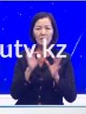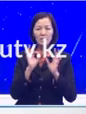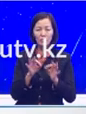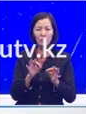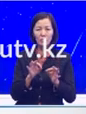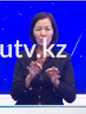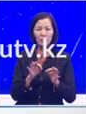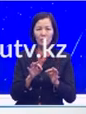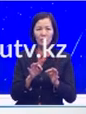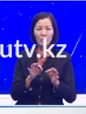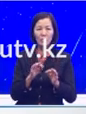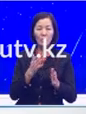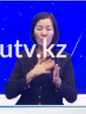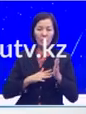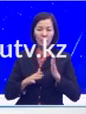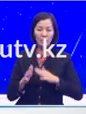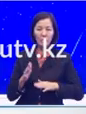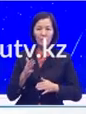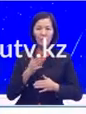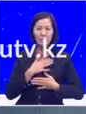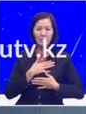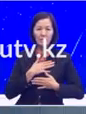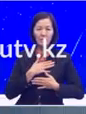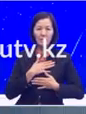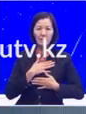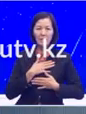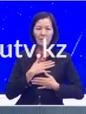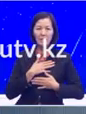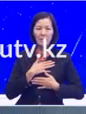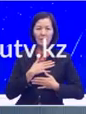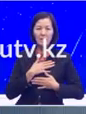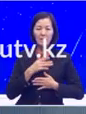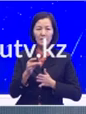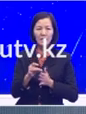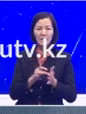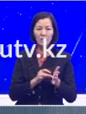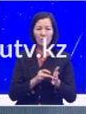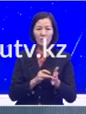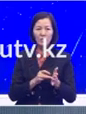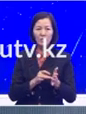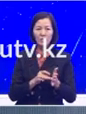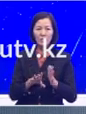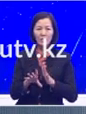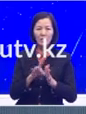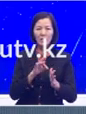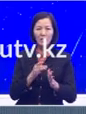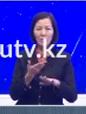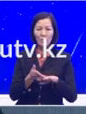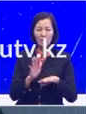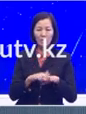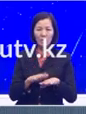Екіншіден біз жаңағы жерде бірден жаңағы таңдау қиын